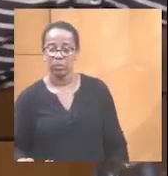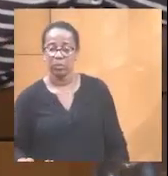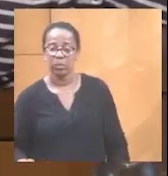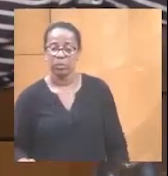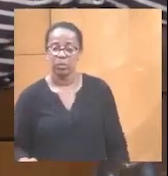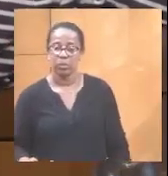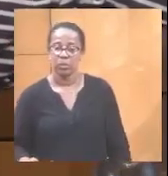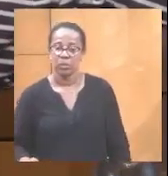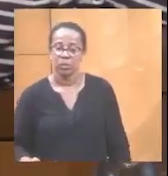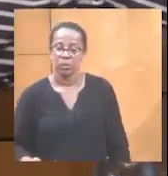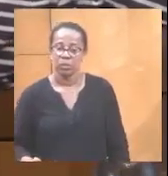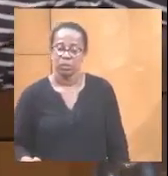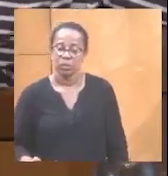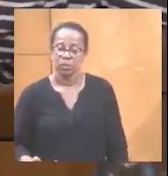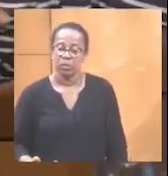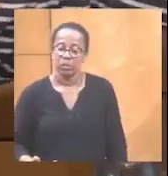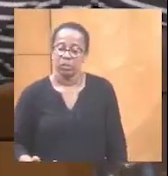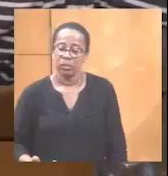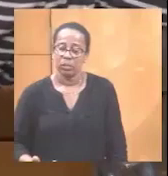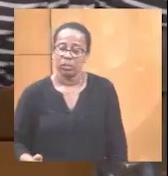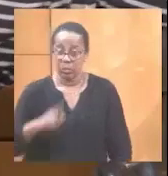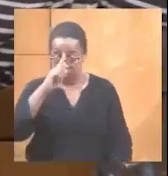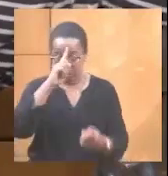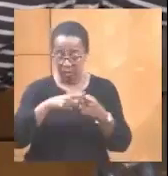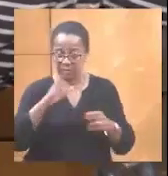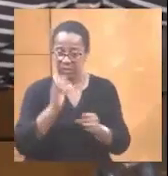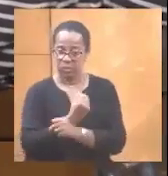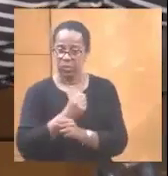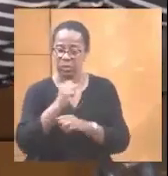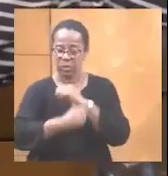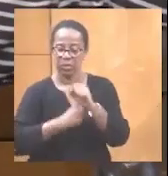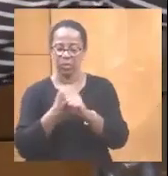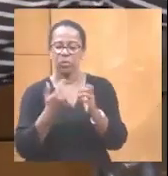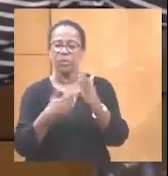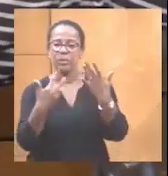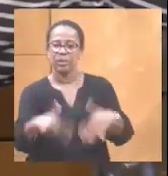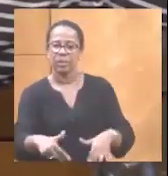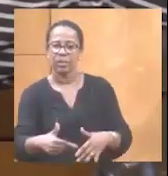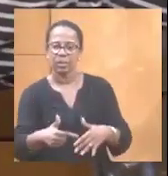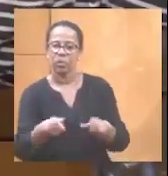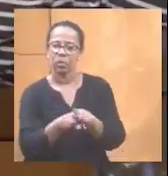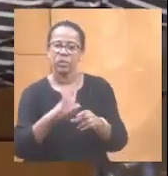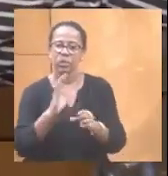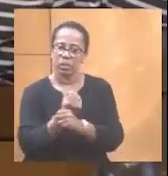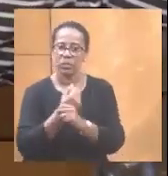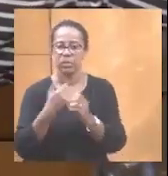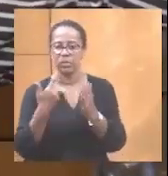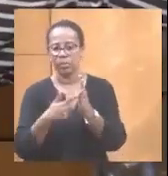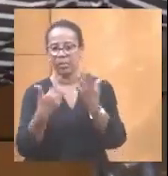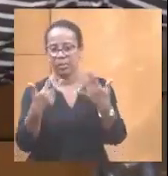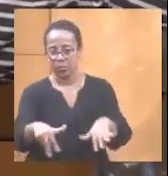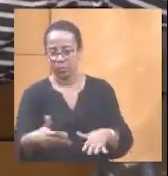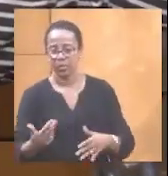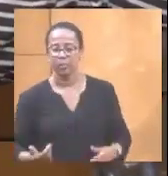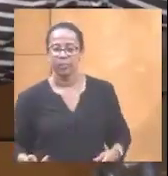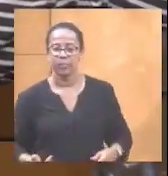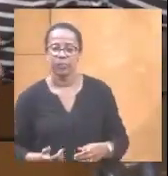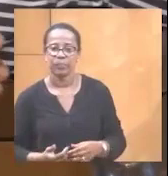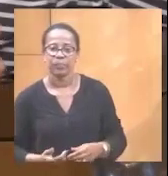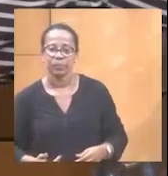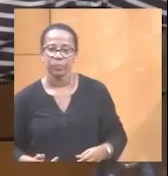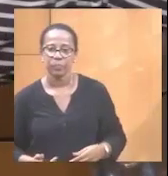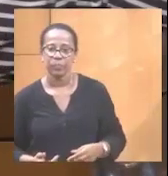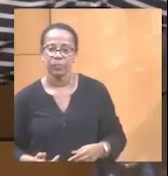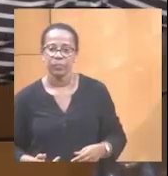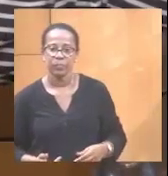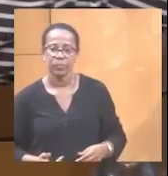avons atteint cet objectif en 2017. Nous l'avons atteint également en 2018. Et nous